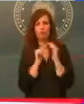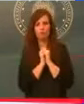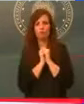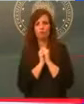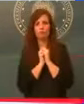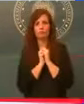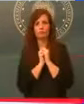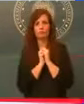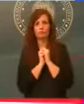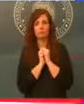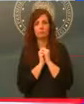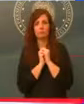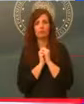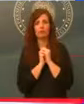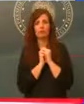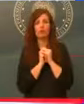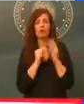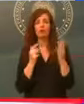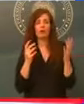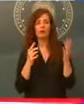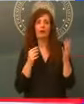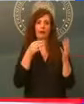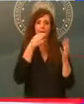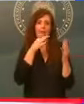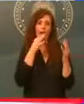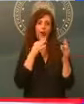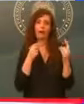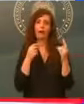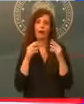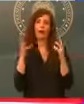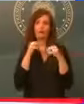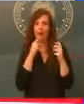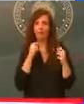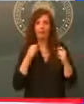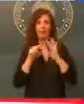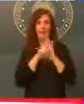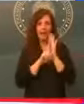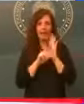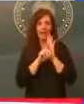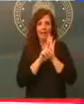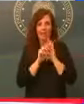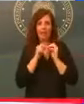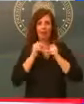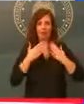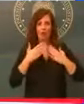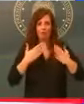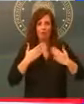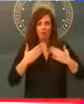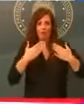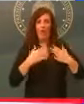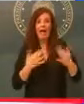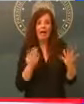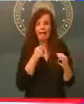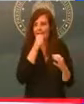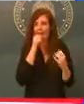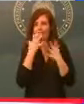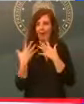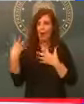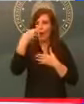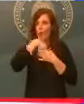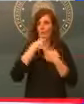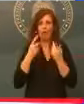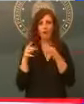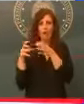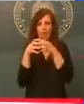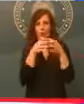stiamo ricorrendo molto frequentemente alla decretazione d'urgenza dobbiamo coinvolgere i gruppi parlamentari